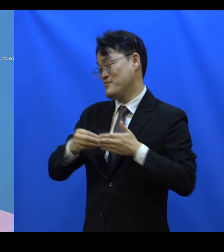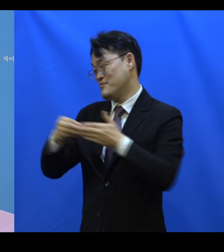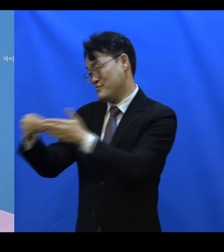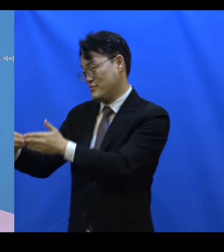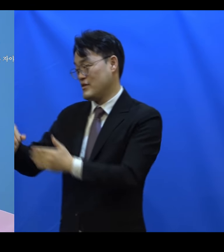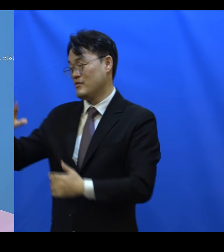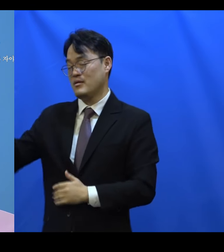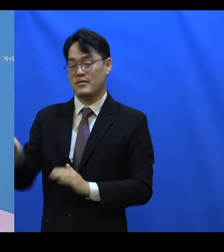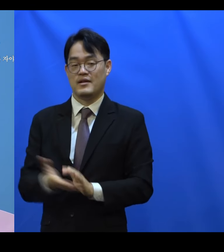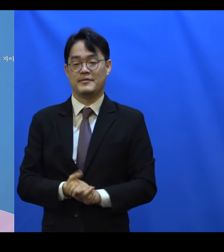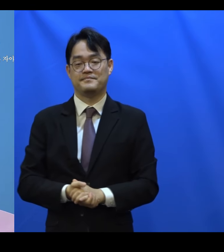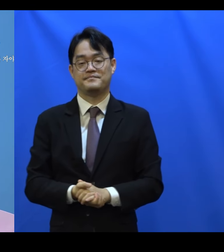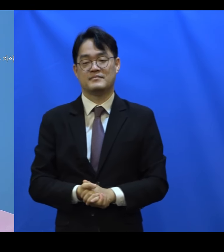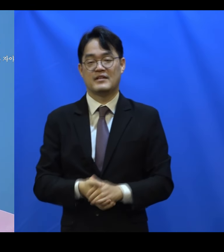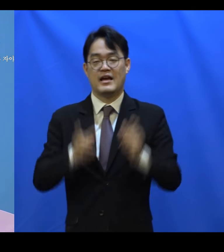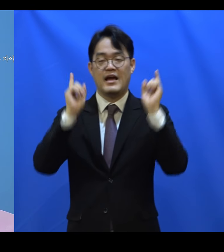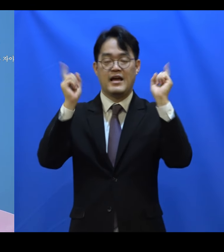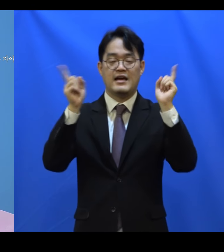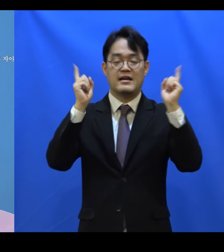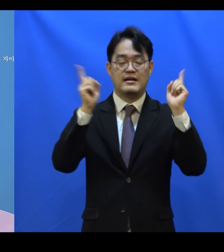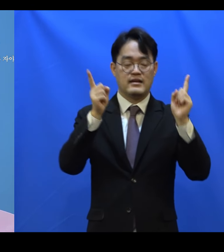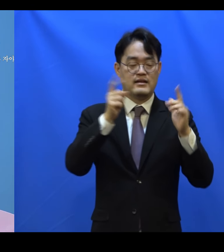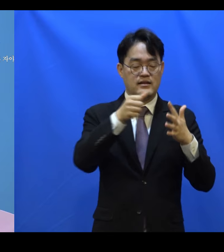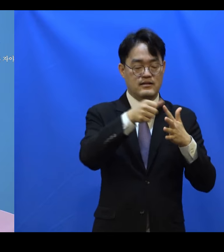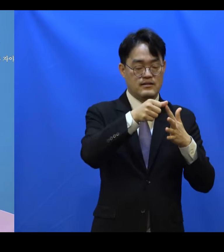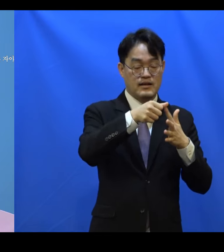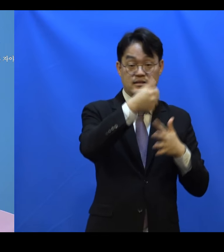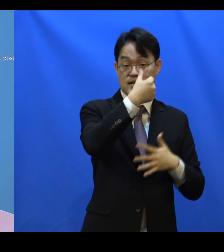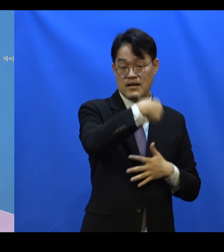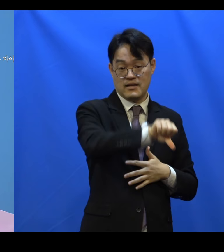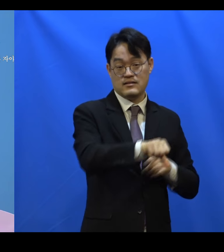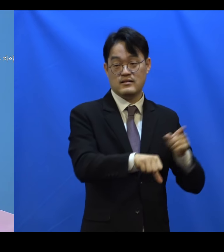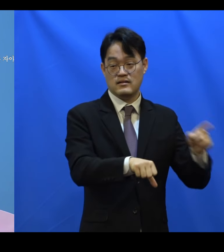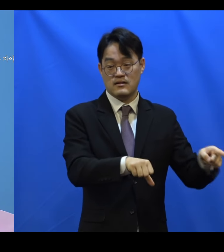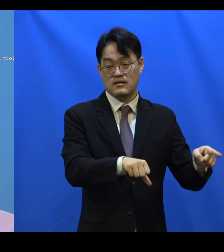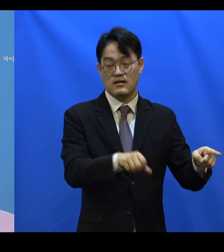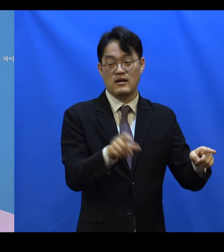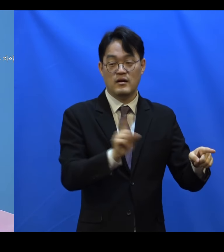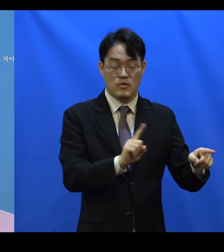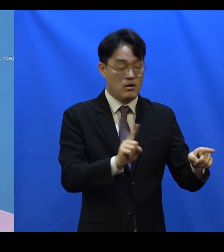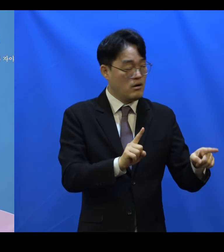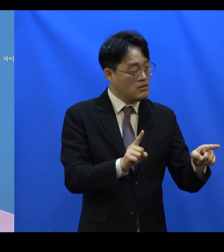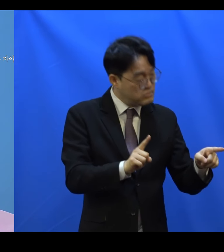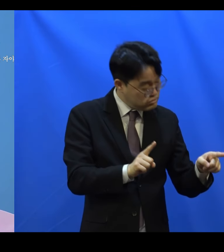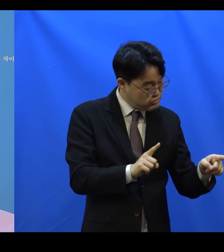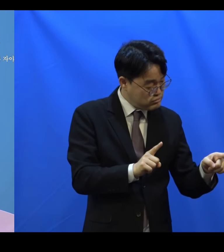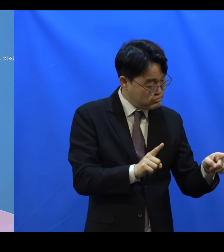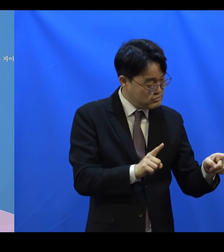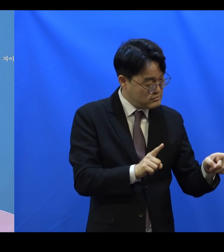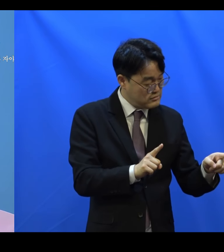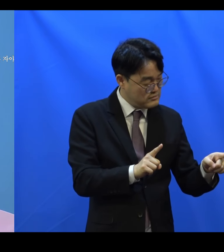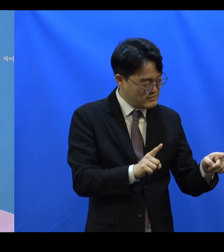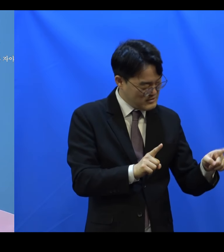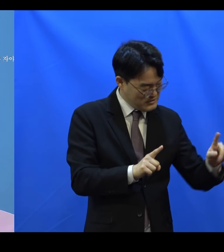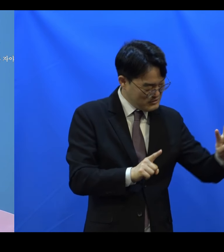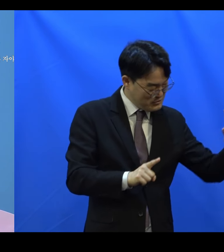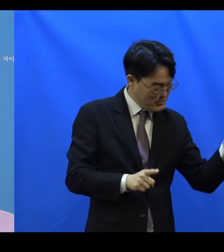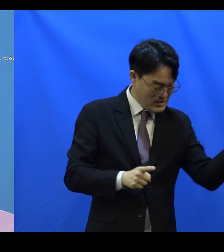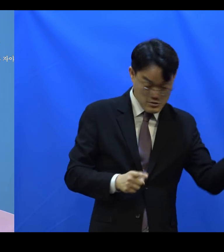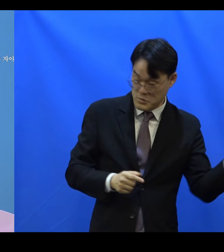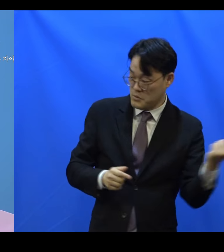사건에서 둘째 아들의 귀향으로 아버지가 잔치를 벌려요. 살찐 송아지를 잡고 풍악을 울리고